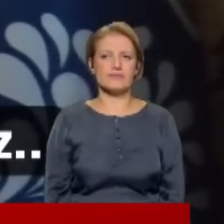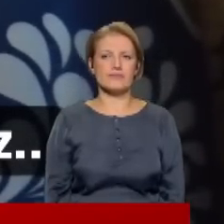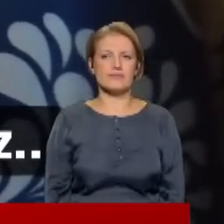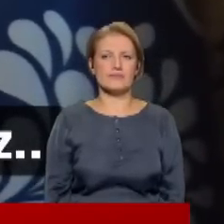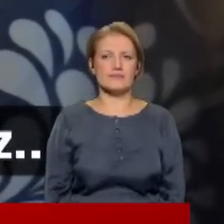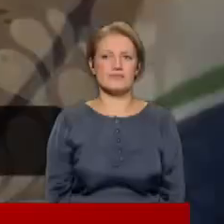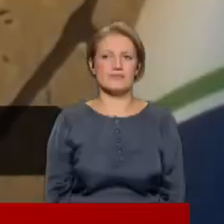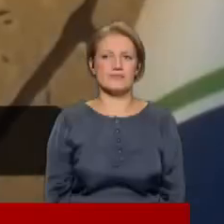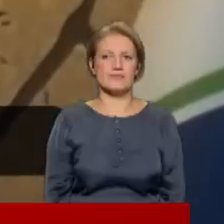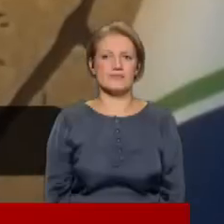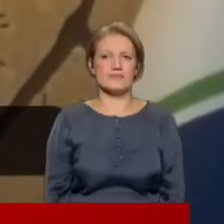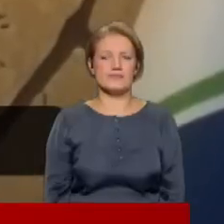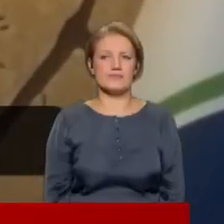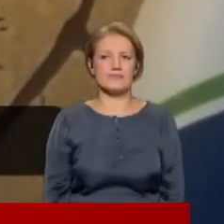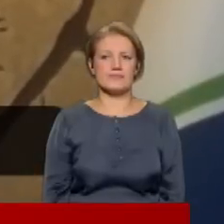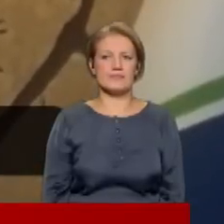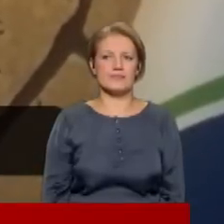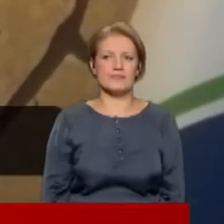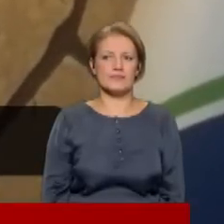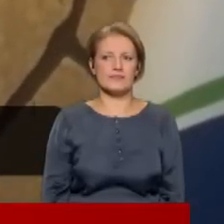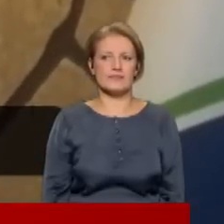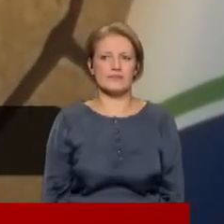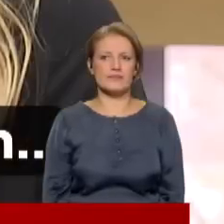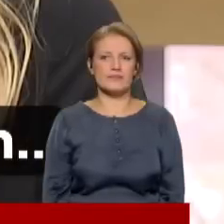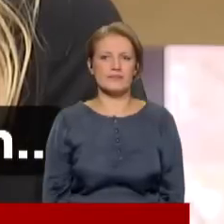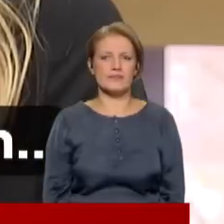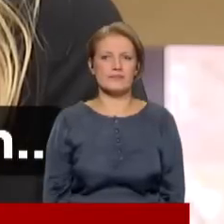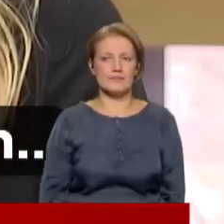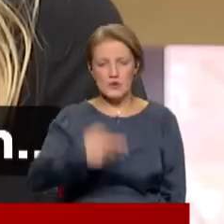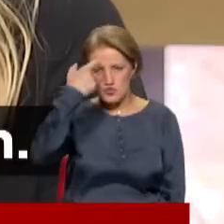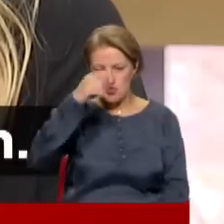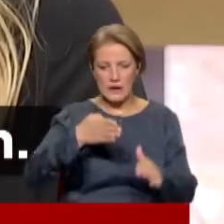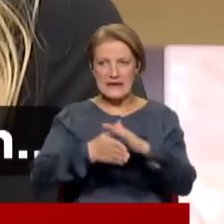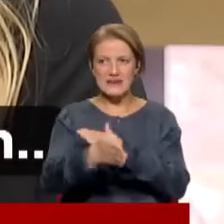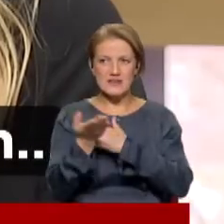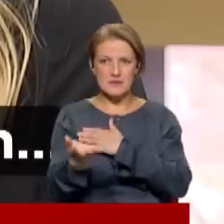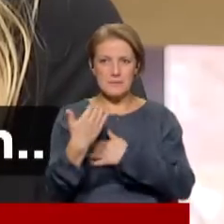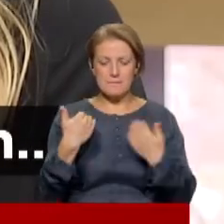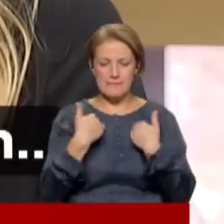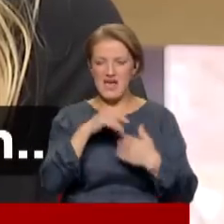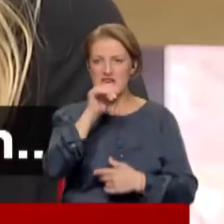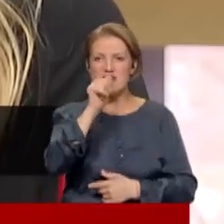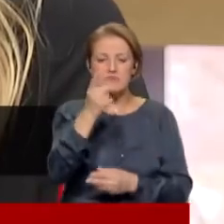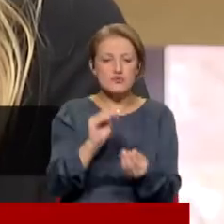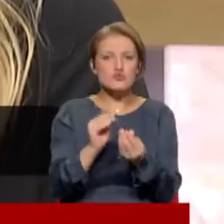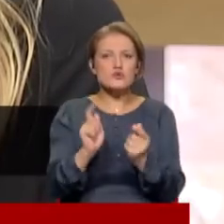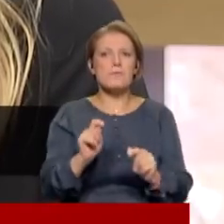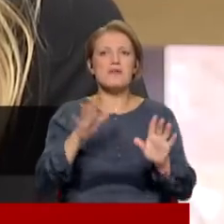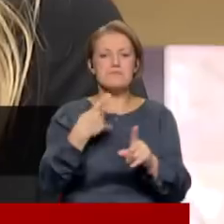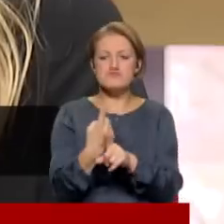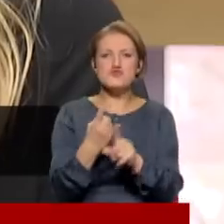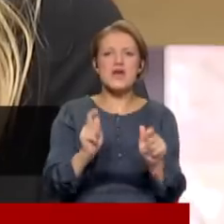kesinlikle katılamaz. Bırakın sahneye çıkmasını, Sandıklı'ya giremez. Çoka girdim açıkçası. Ya ben hiçbir suç işlememişim, hiçbir